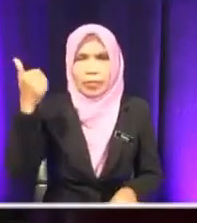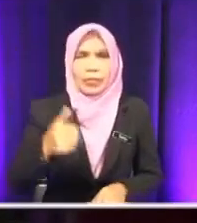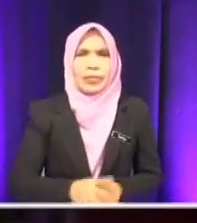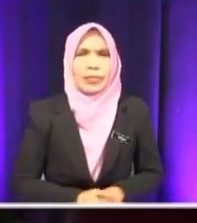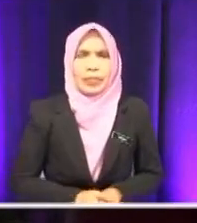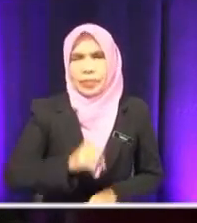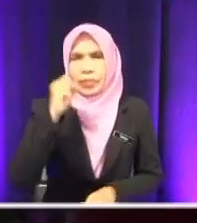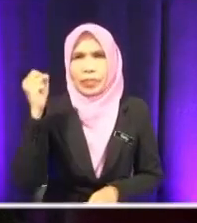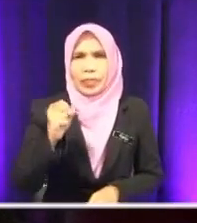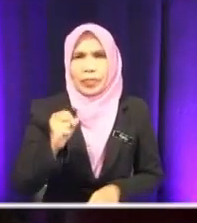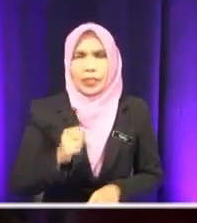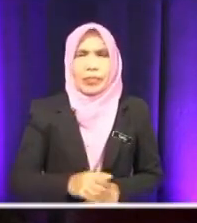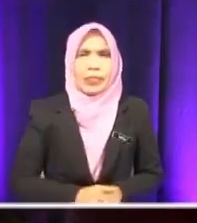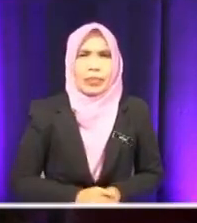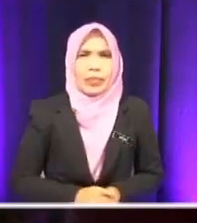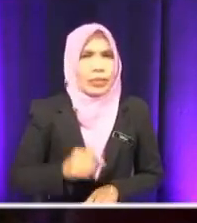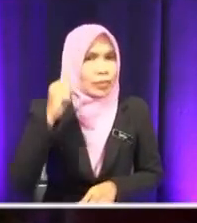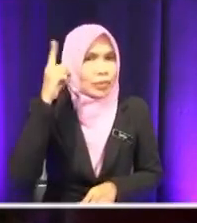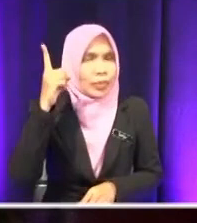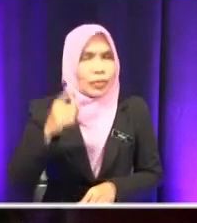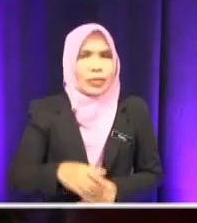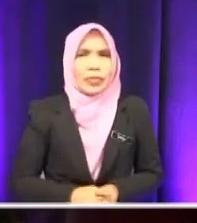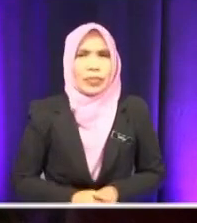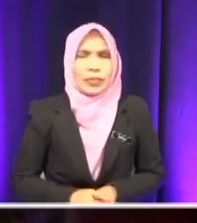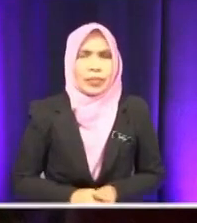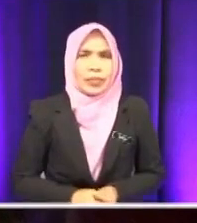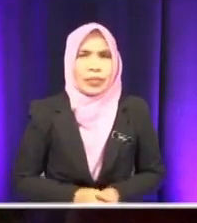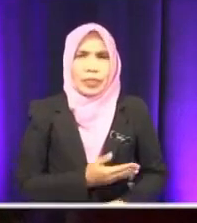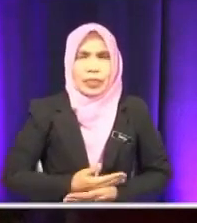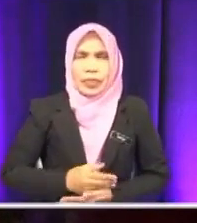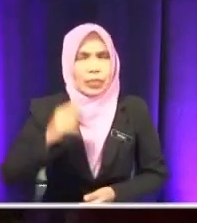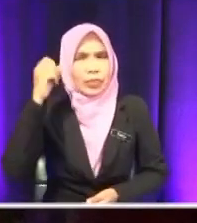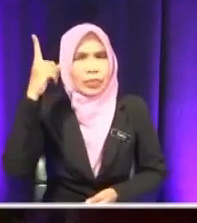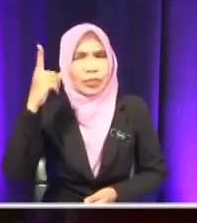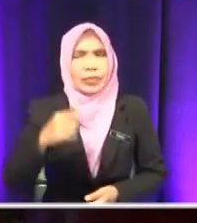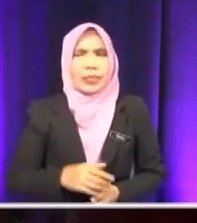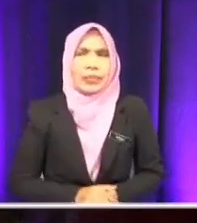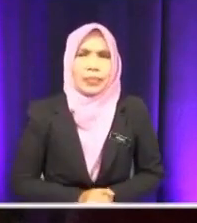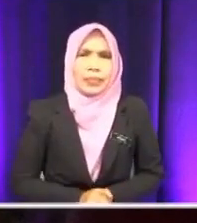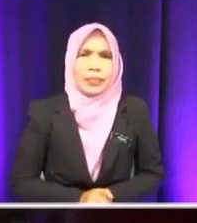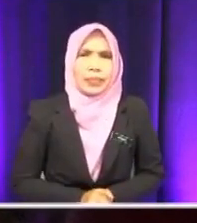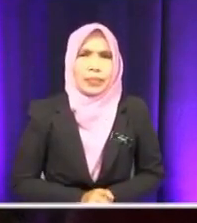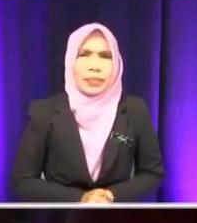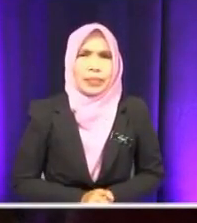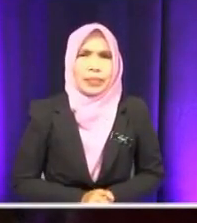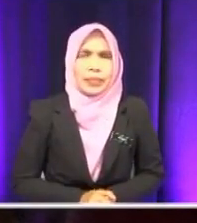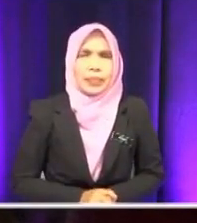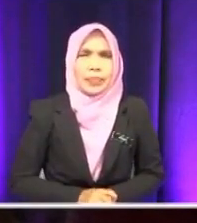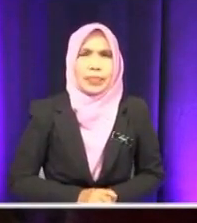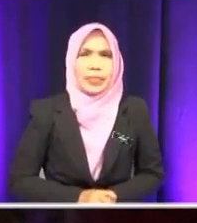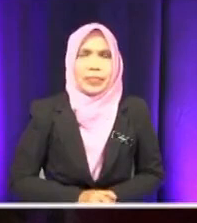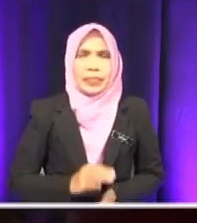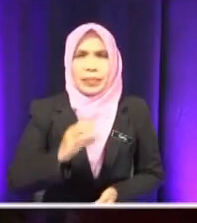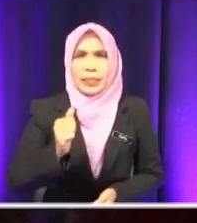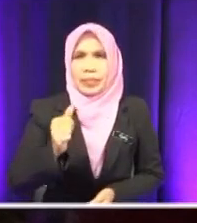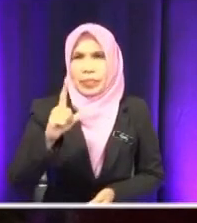Soalnya ini pasti ada soal dan memahami anak-anak memahami jadi bila soalan yang memahami itu nanti calon-calon mesti